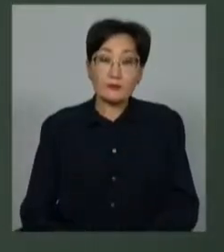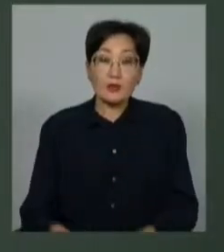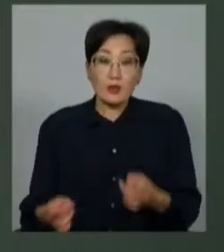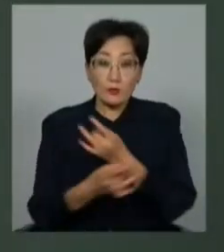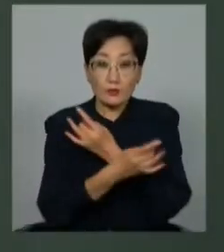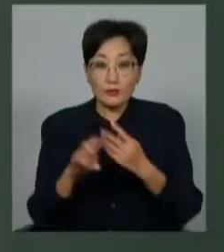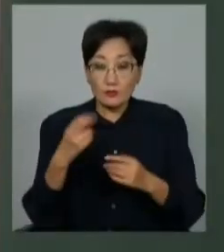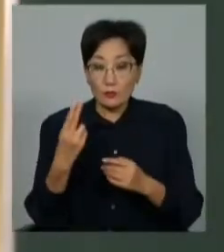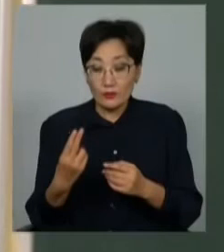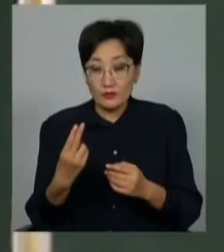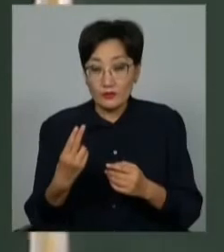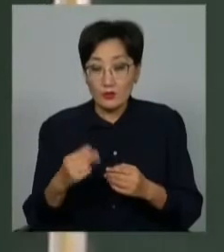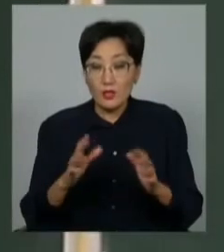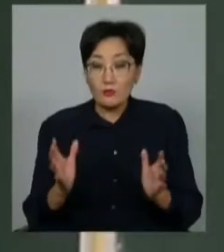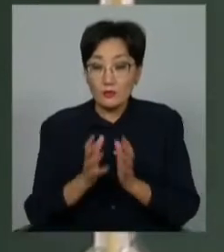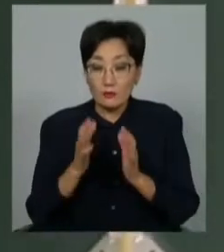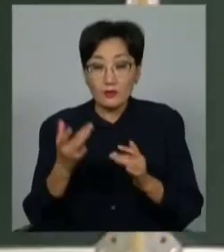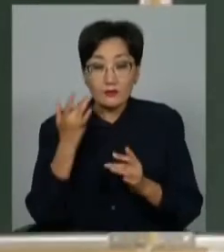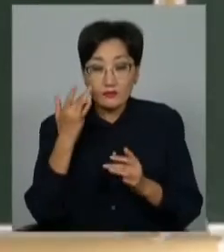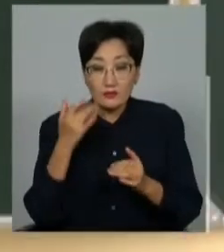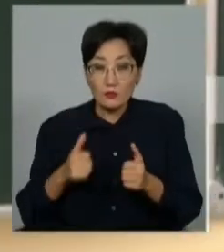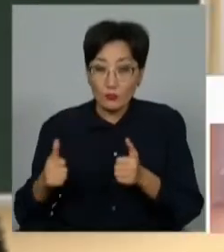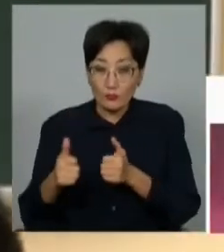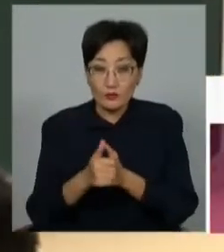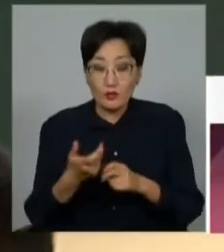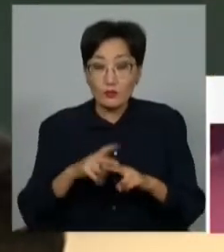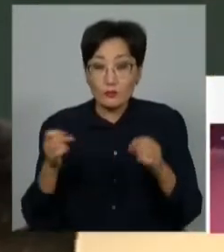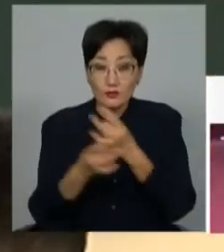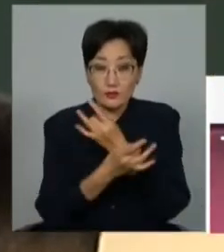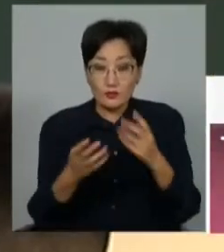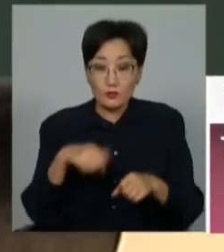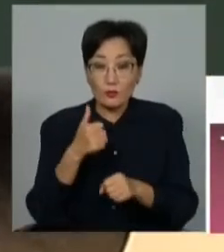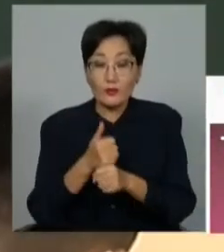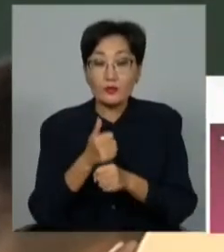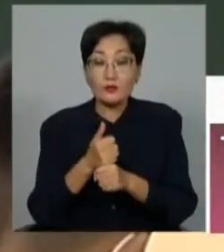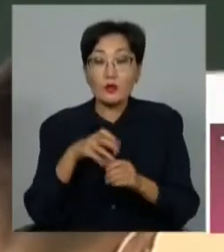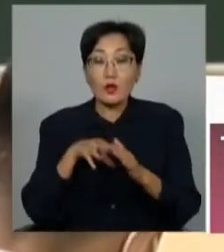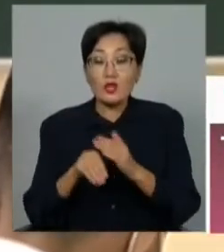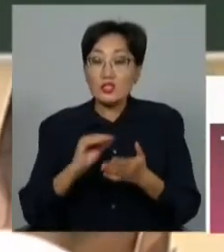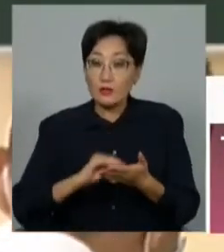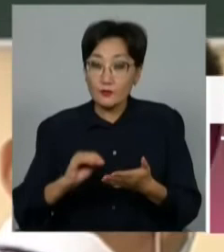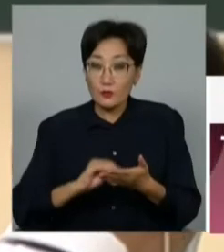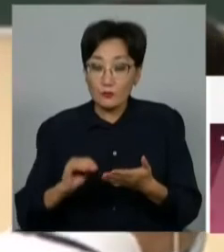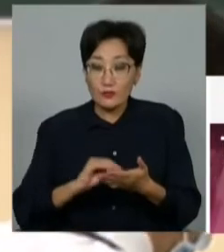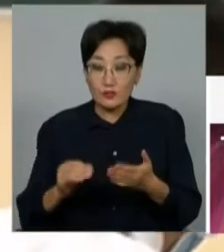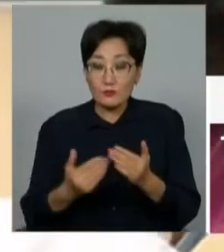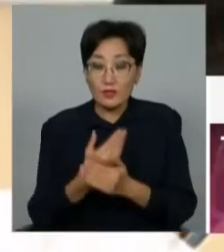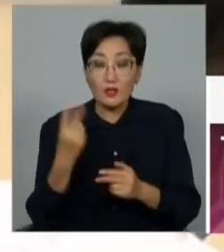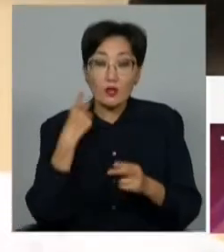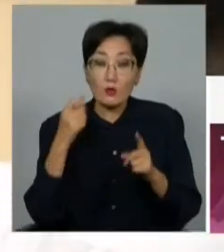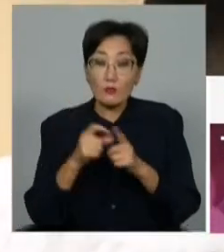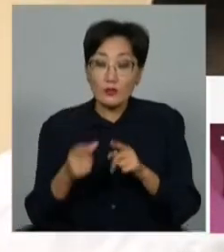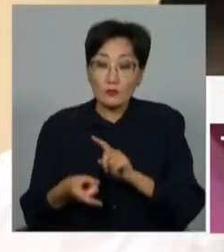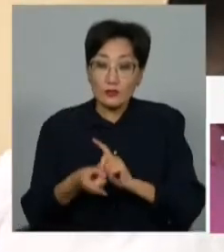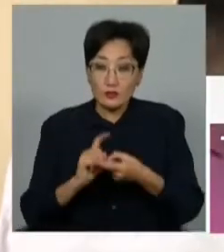Мәдениет ұлттың бірізділігін сақтауда қашанда алғы шепте. Сол мәдениеттің басты құрылымының бірі жазу. Жазуды жаңа әліпбиге